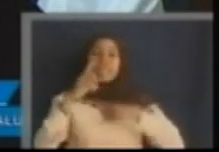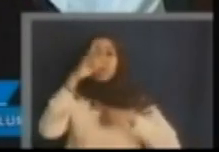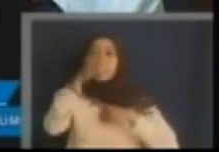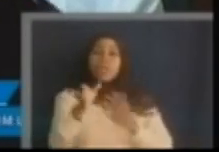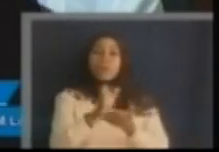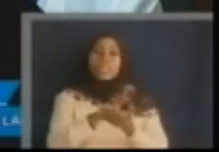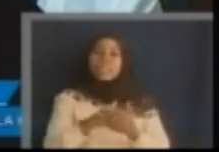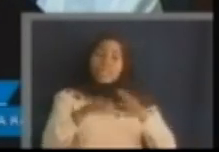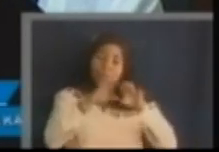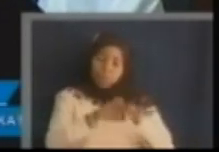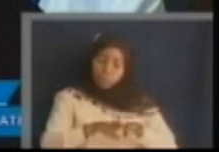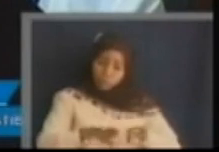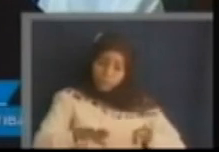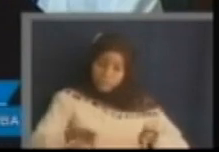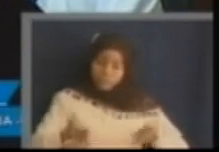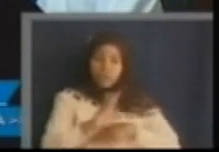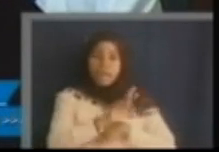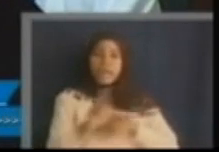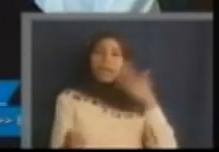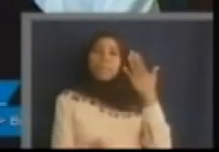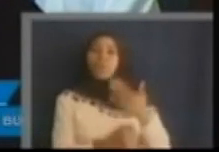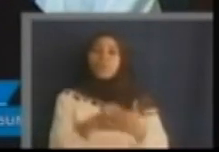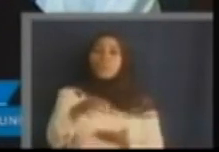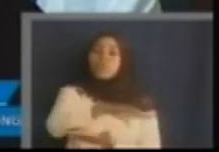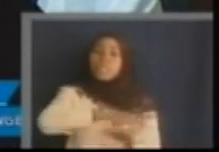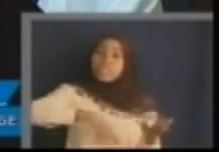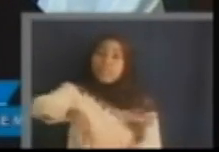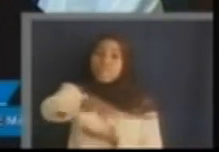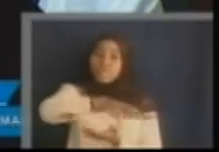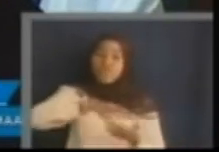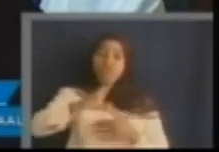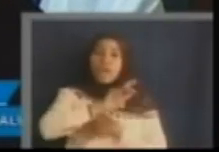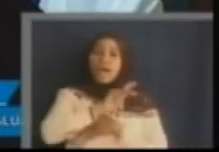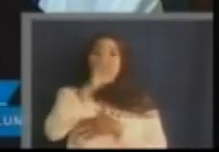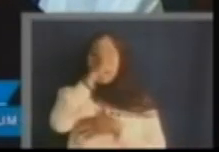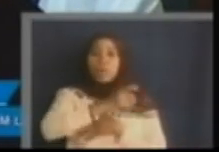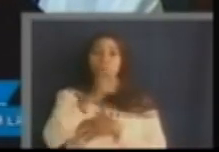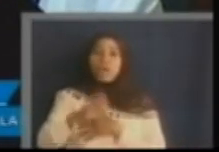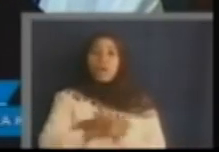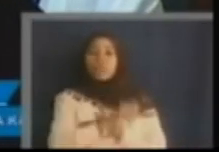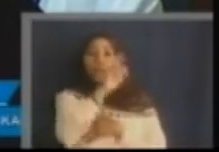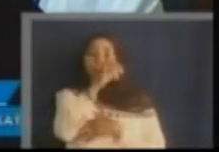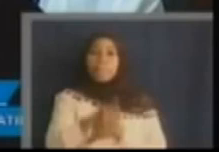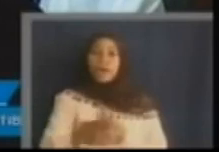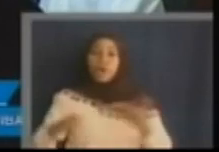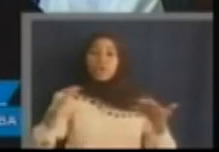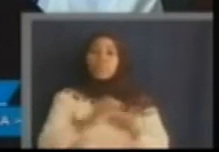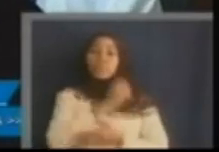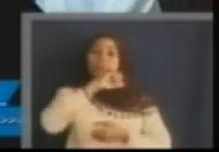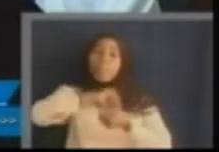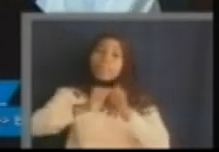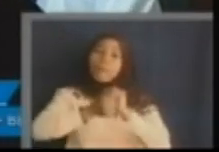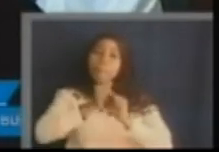kama kunatokea vurugu, kama kuna watu ambao tutaathirika zaidi, basi ni watu wenye mahitaji maalum. Wenzetu